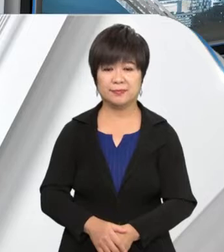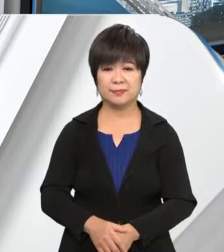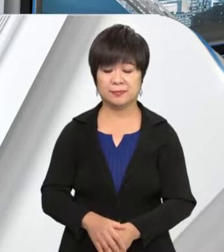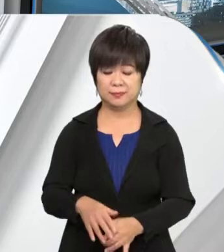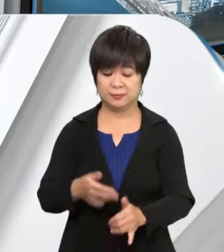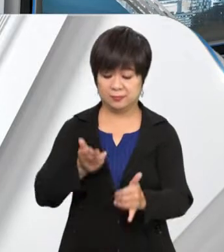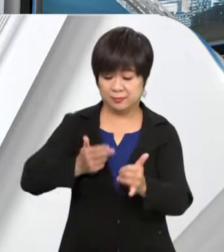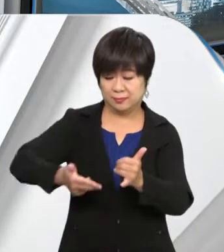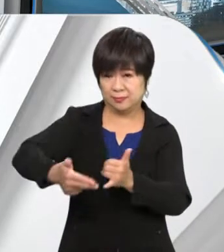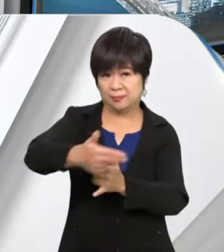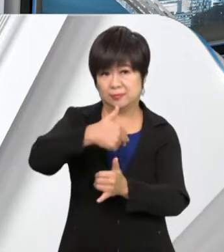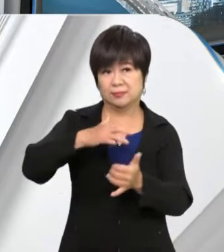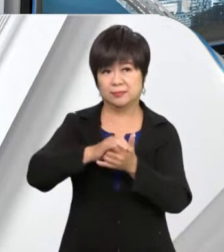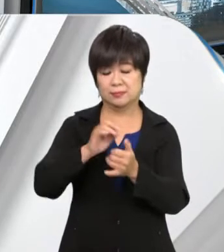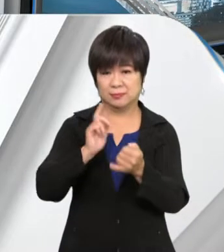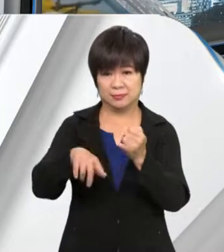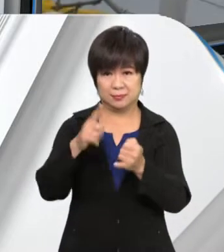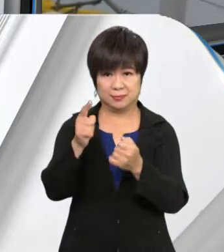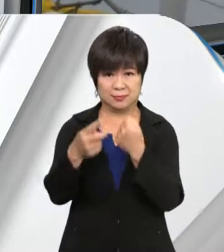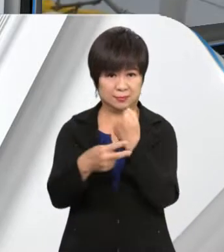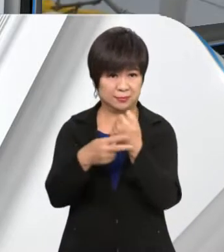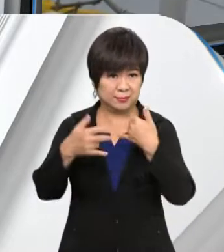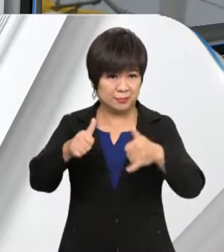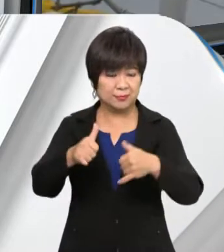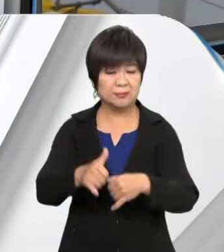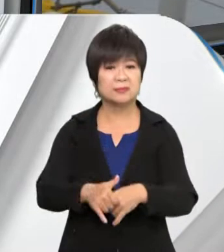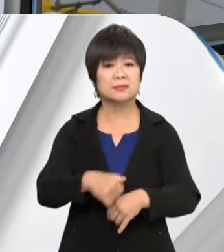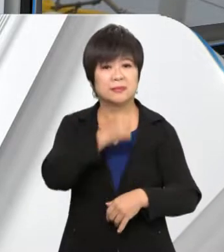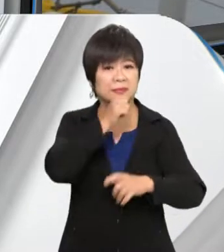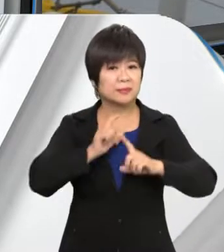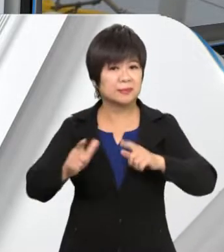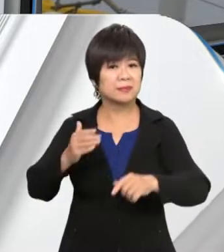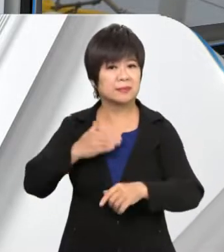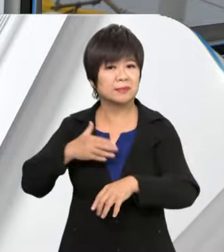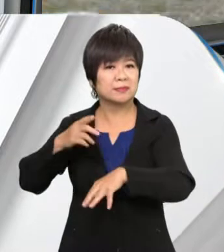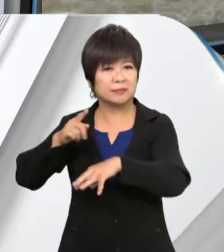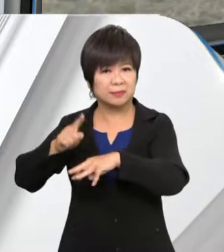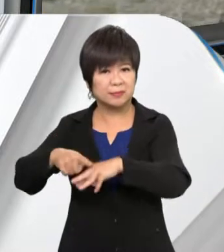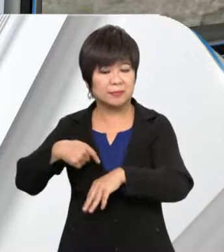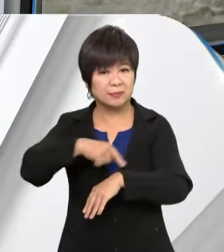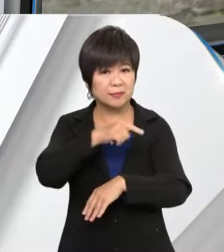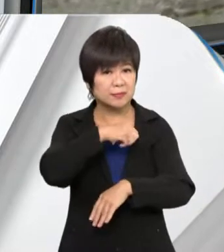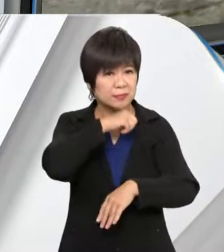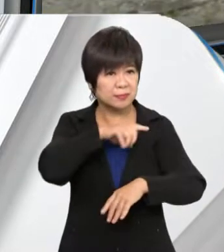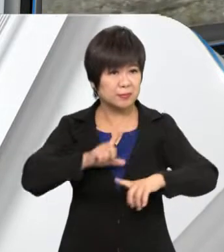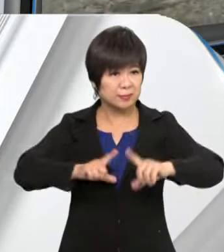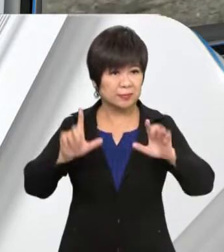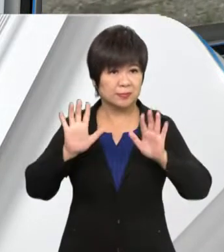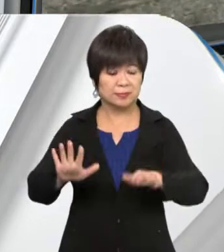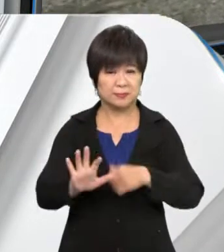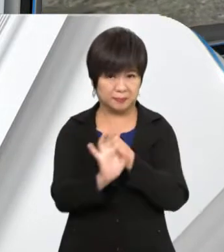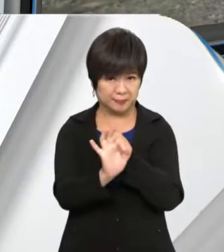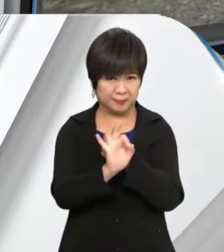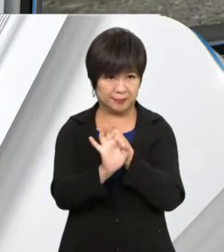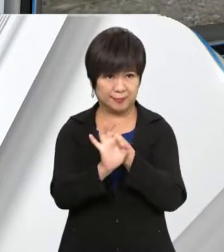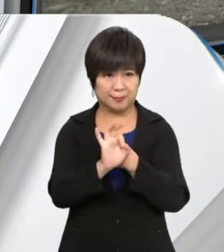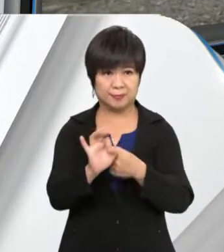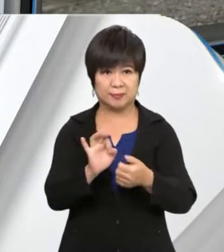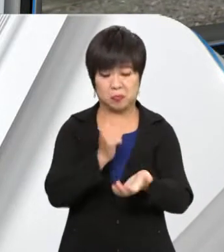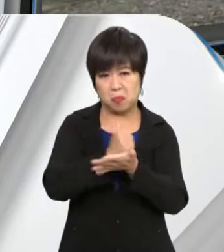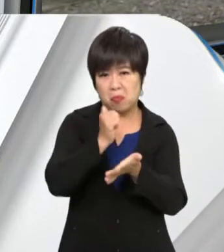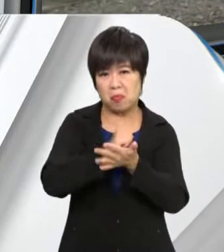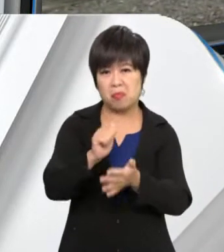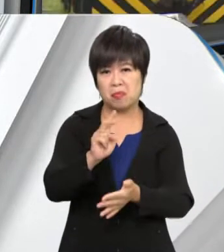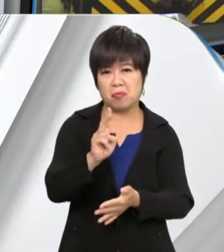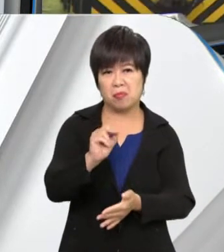板道铁路铁西发清明一节路，台东第一部分都平东的平了。最近比起是为快速设施送25,000